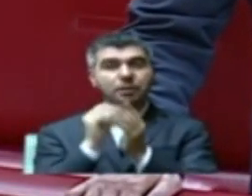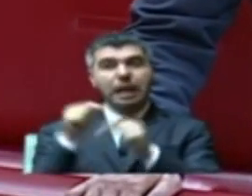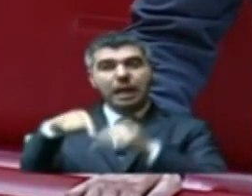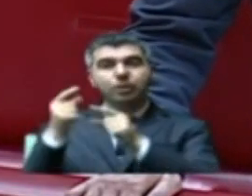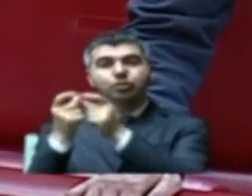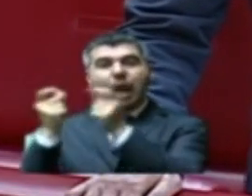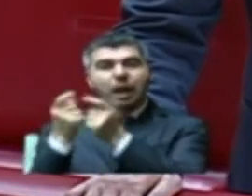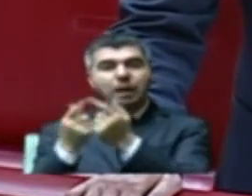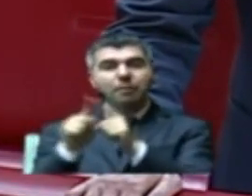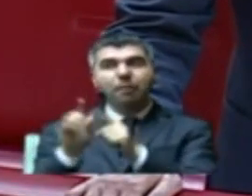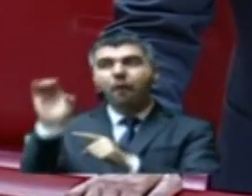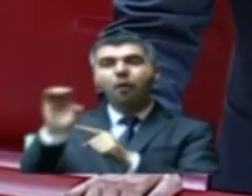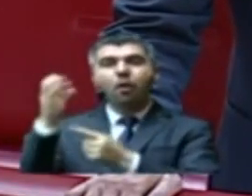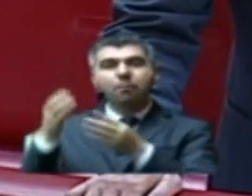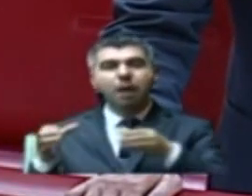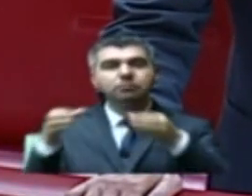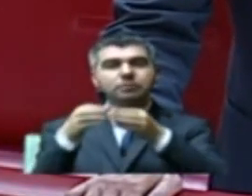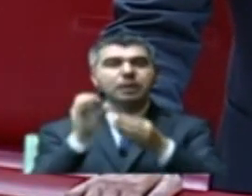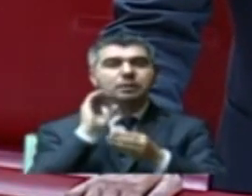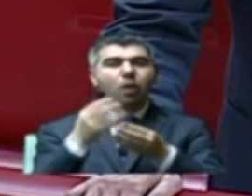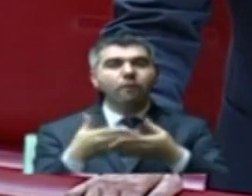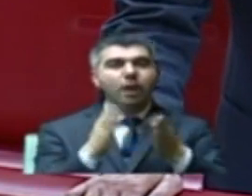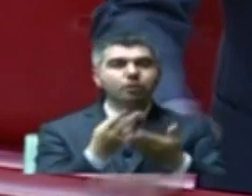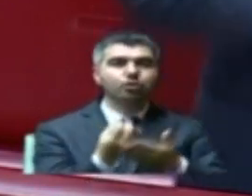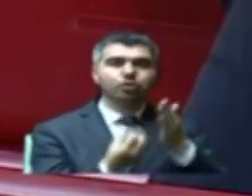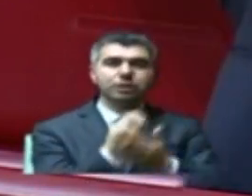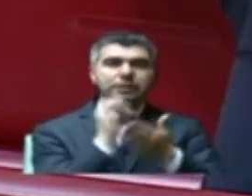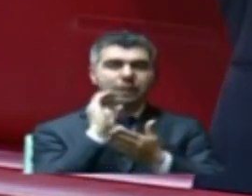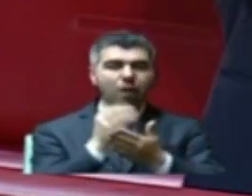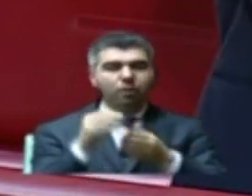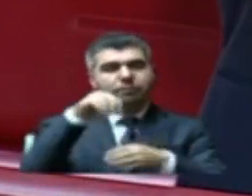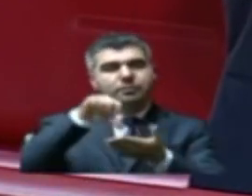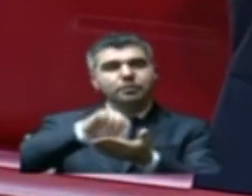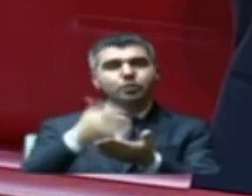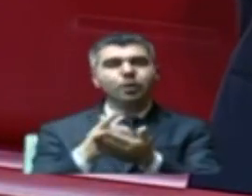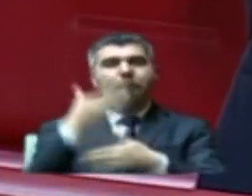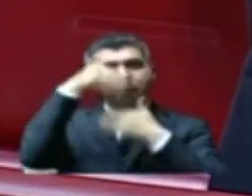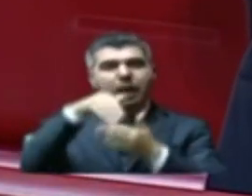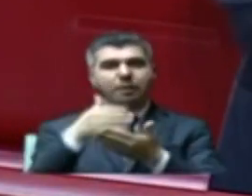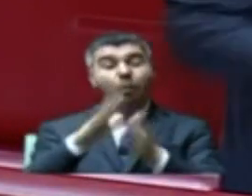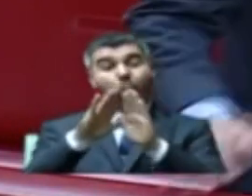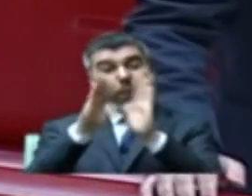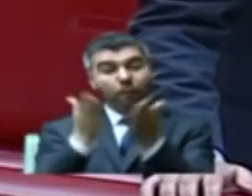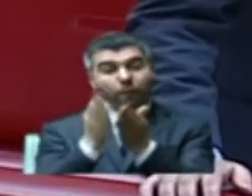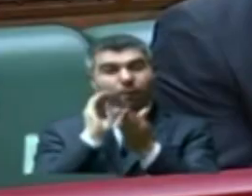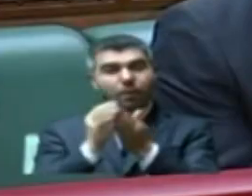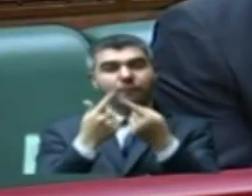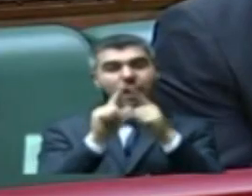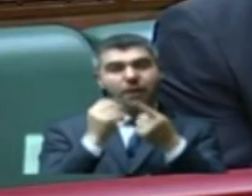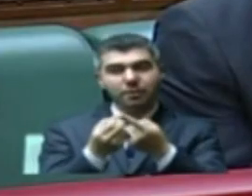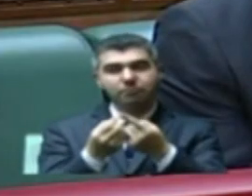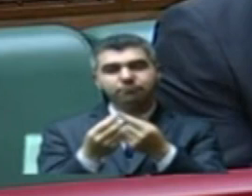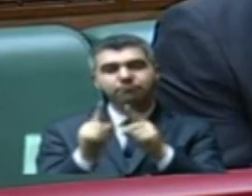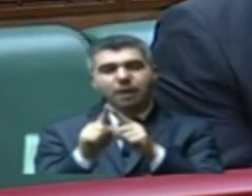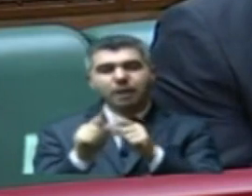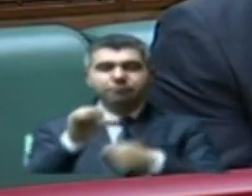والمؤسسات الأجنبية التي أرادت أن تفتح فروعا لها في المغرب. هذا هو الباكيج كله. كثير من الناس يخلطون ما بين